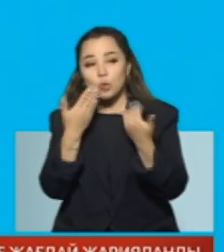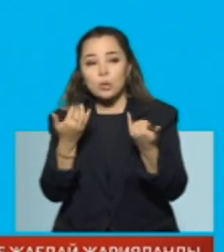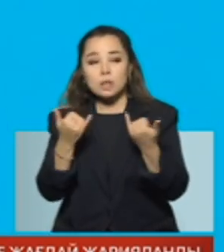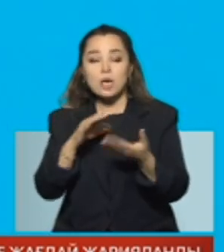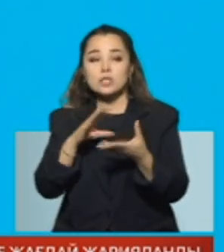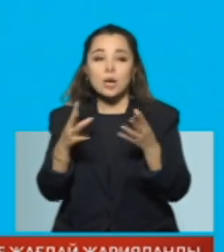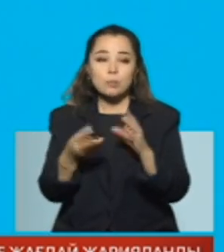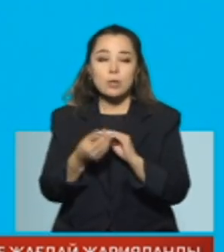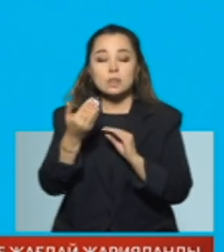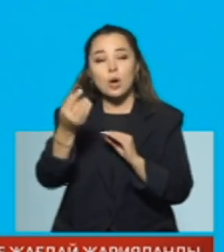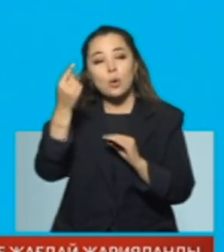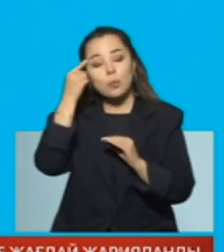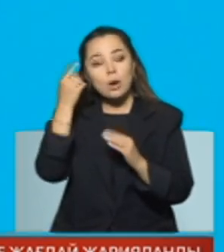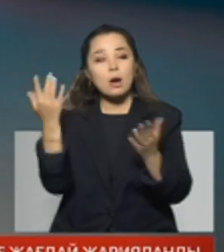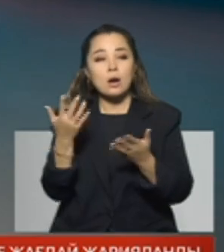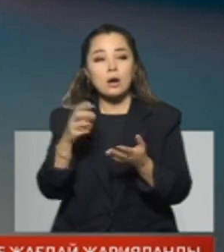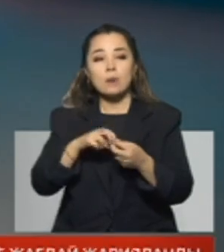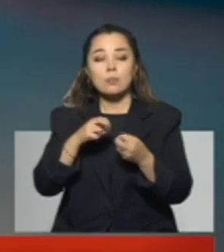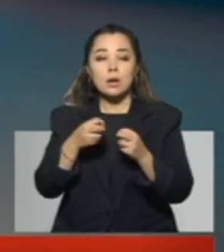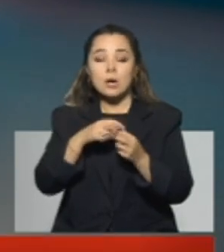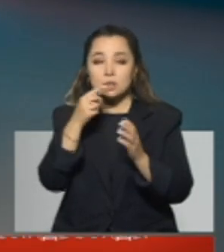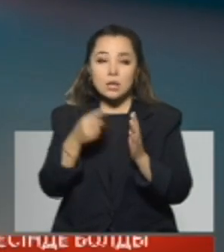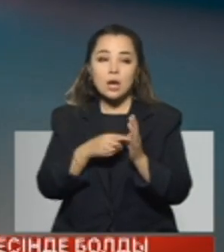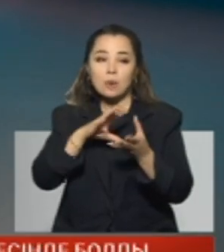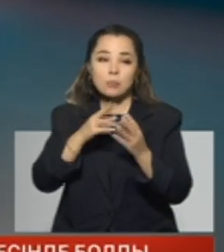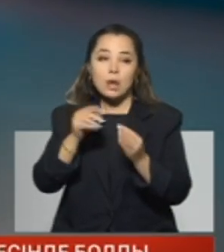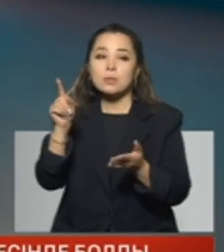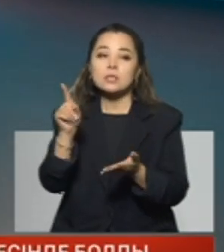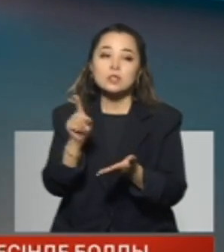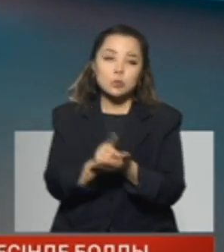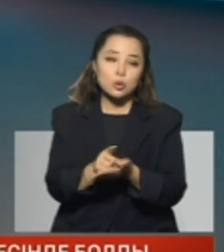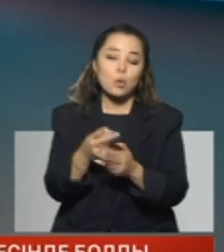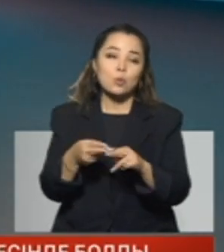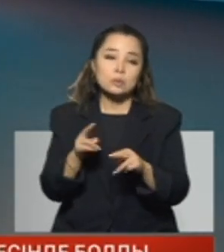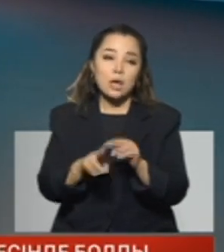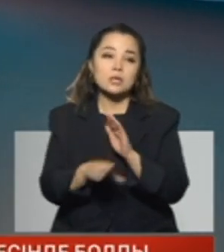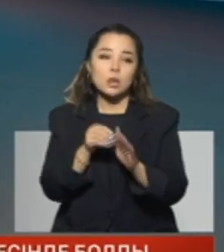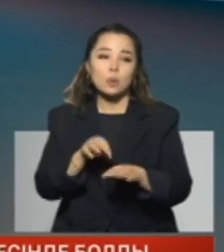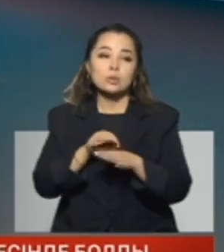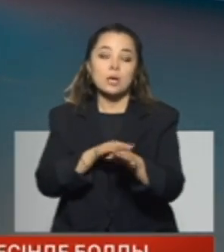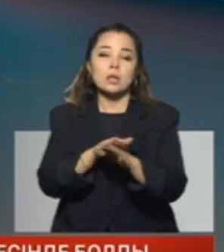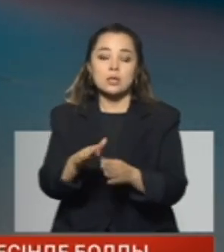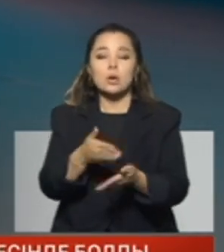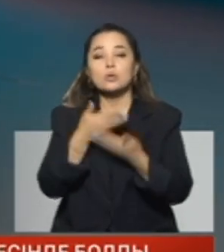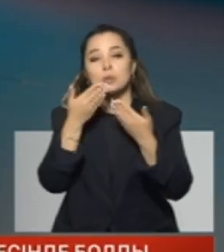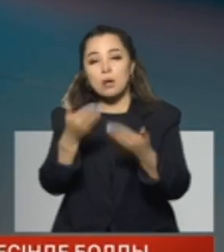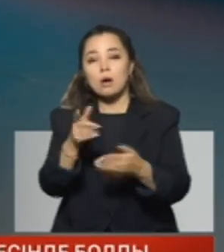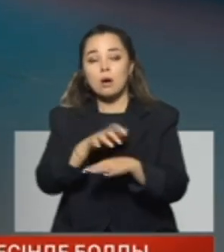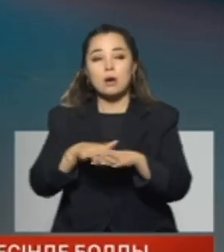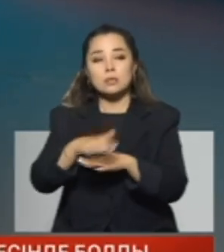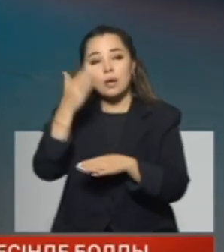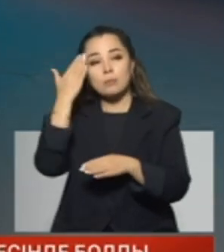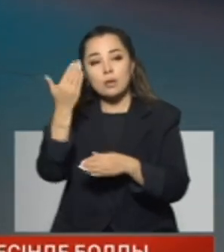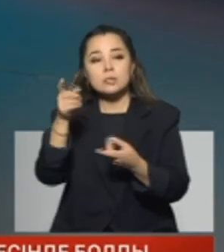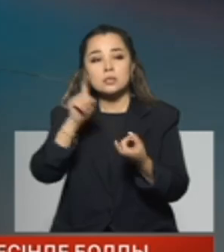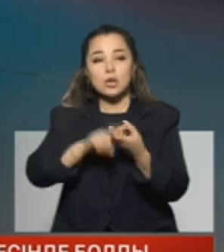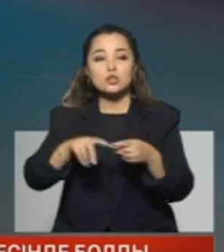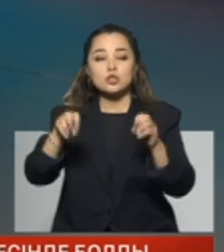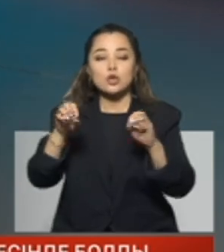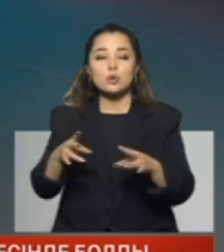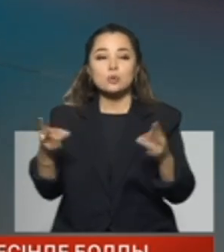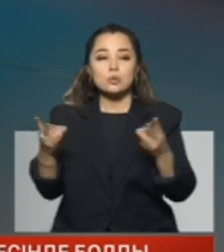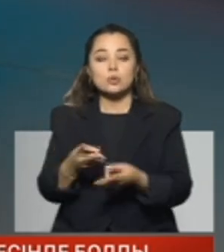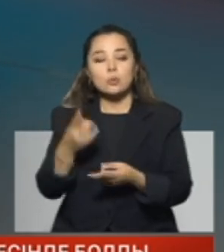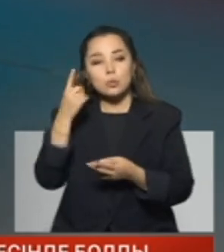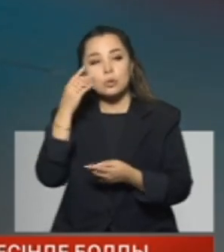Жалпы, сіздің ойыңызша, қандай мәселелерді міндетті түрде осындай референдумдарға шығарып, жалпы халықтың пікірі арқылы шешу керек деп